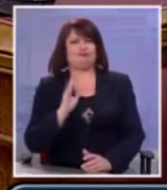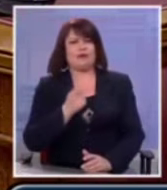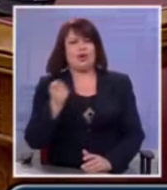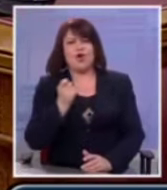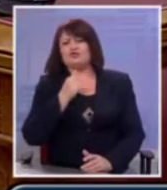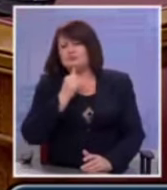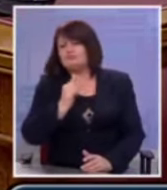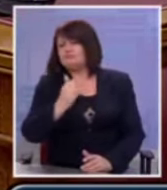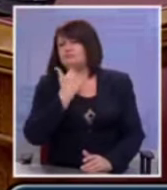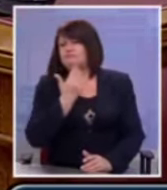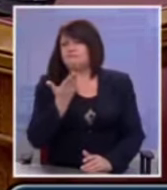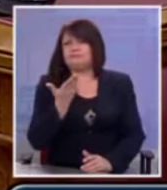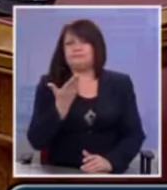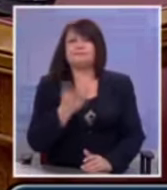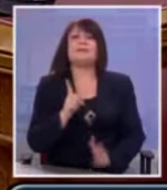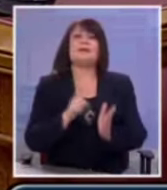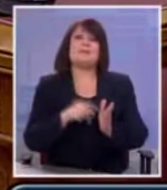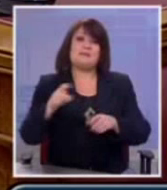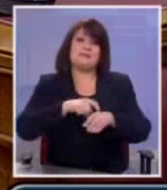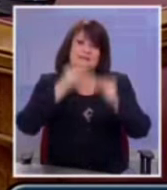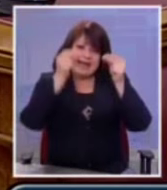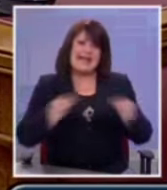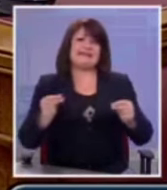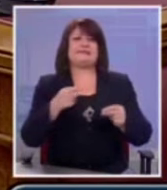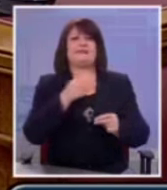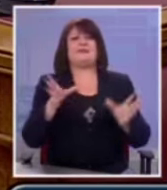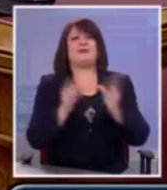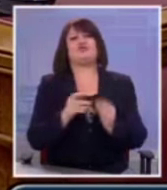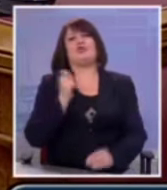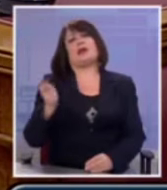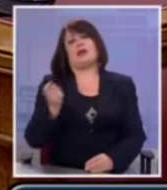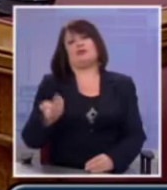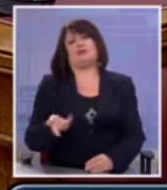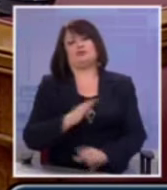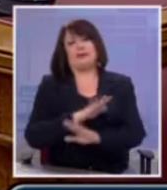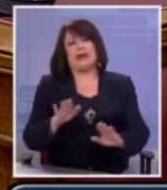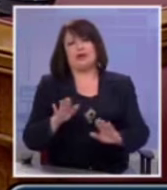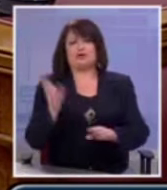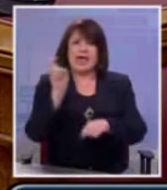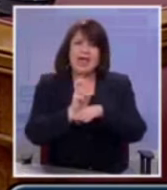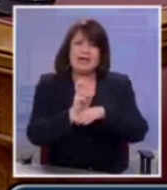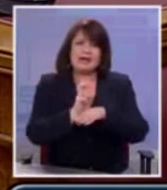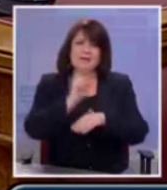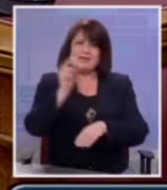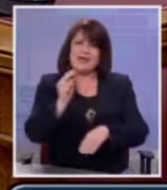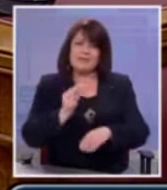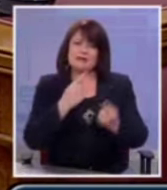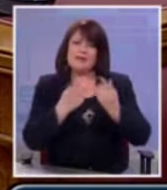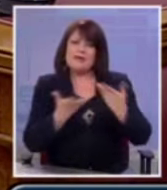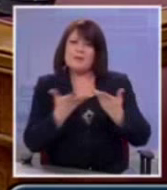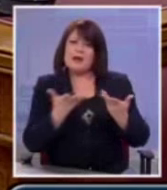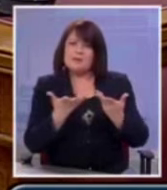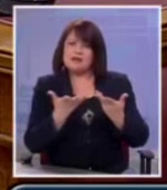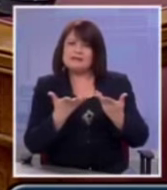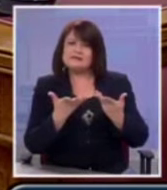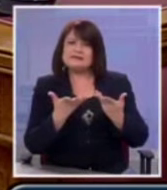σας δεν είναι βιώσιμο. Άρα γι' αυτό το θέμα πρέπει να λυθεί τώρα, το θέμα του χρέους, μαζί με τα εκκρεμή θέματα της διαπραγμάτευσης που κατά την άποψή